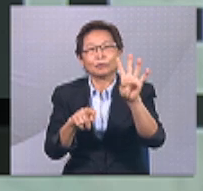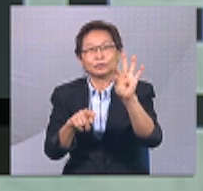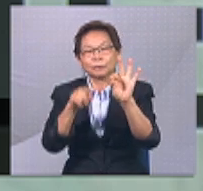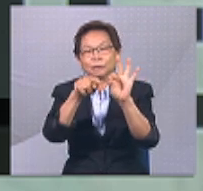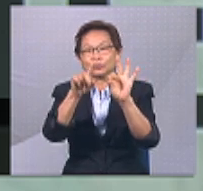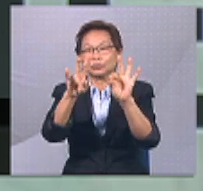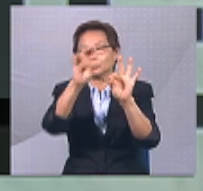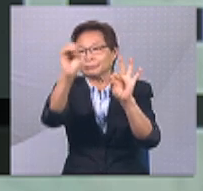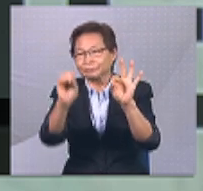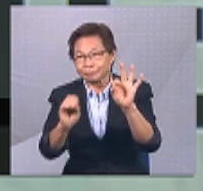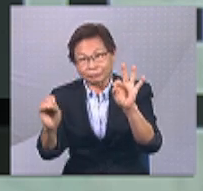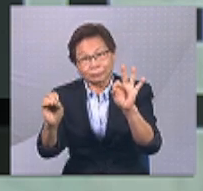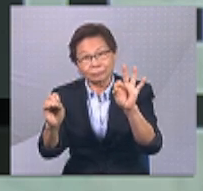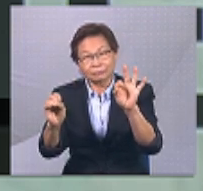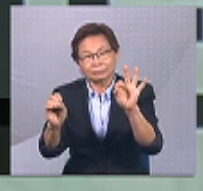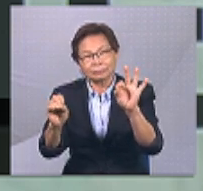49.7%,